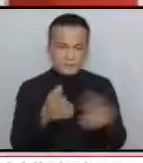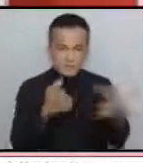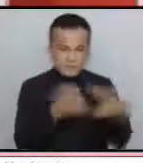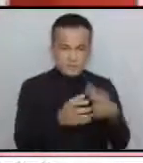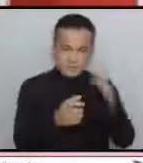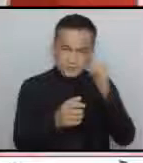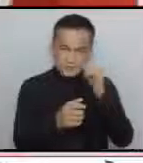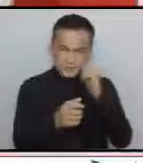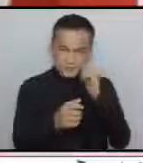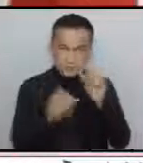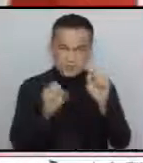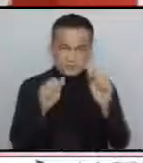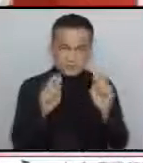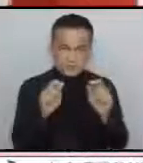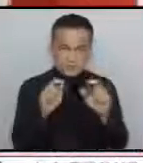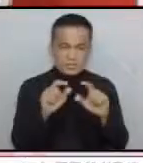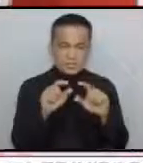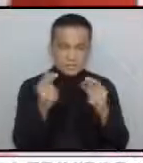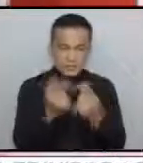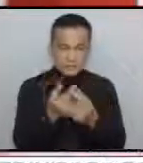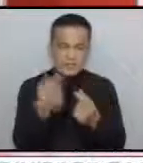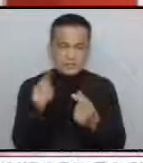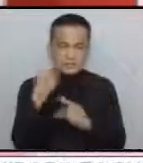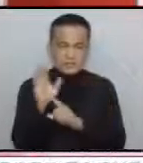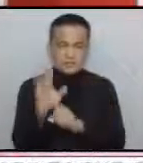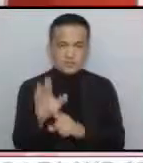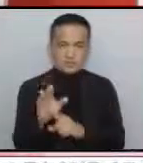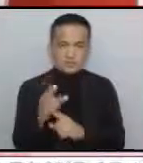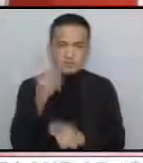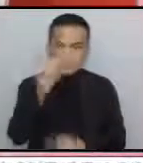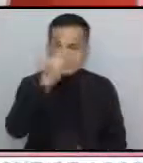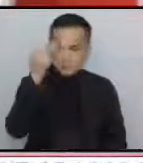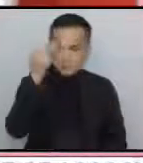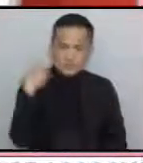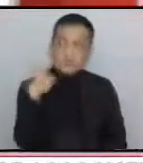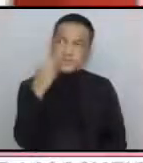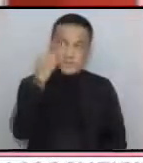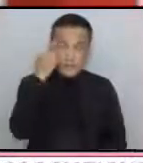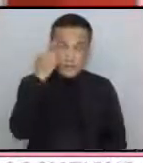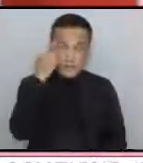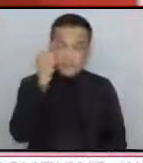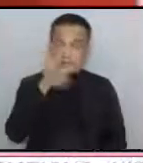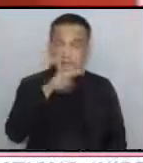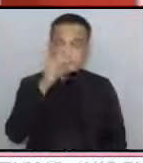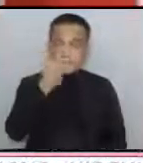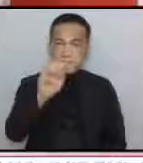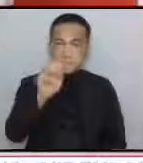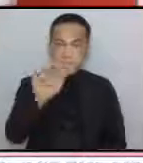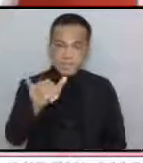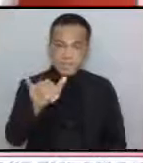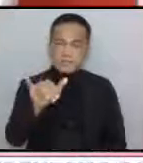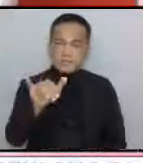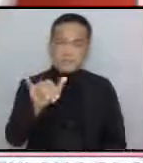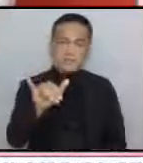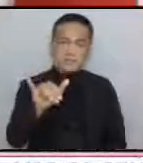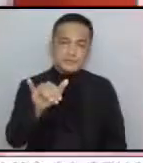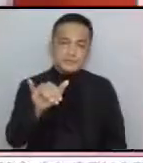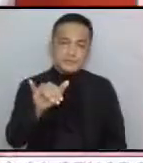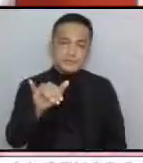Saturday group, meron kaming show this coming May. Sige, go ahead, Miss Isa.